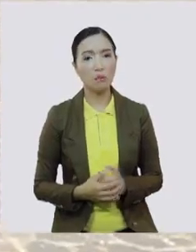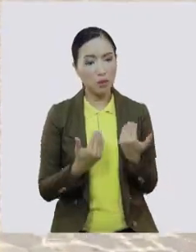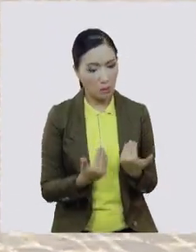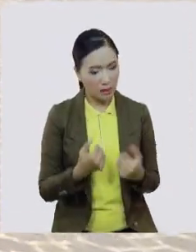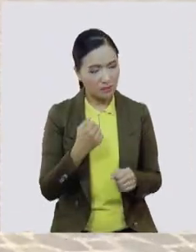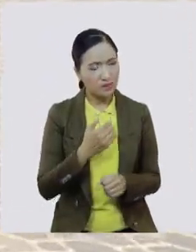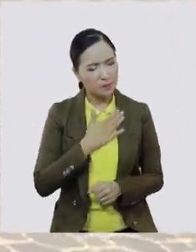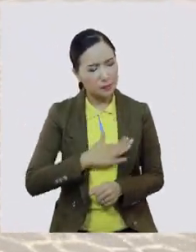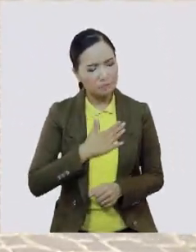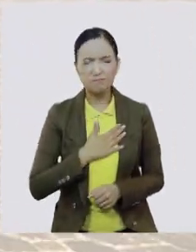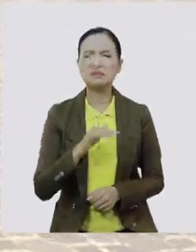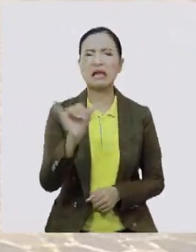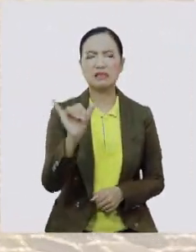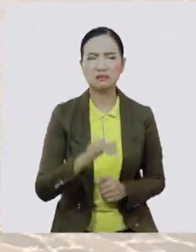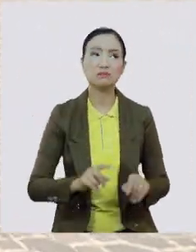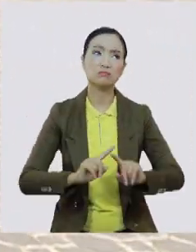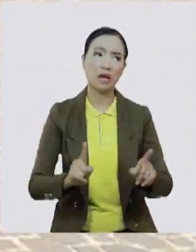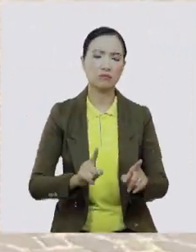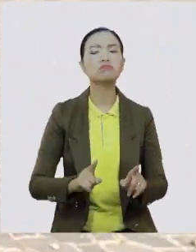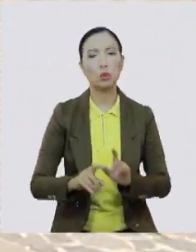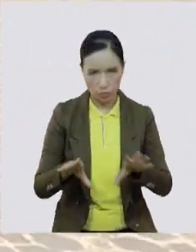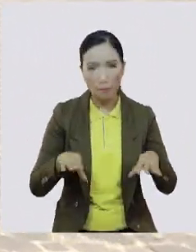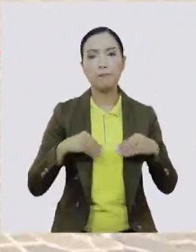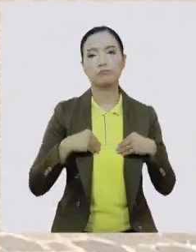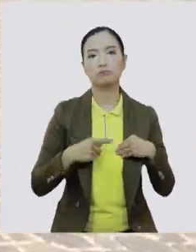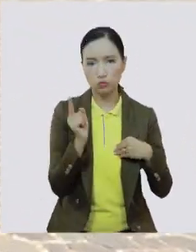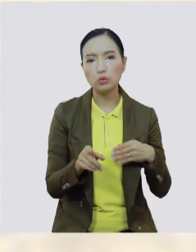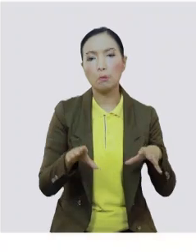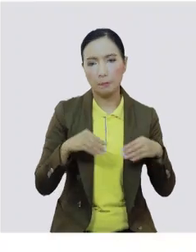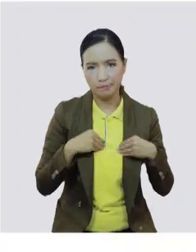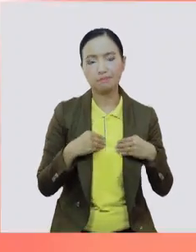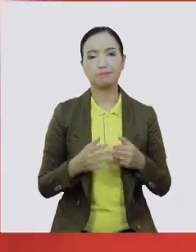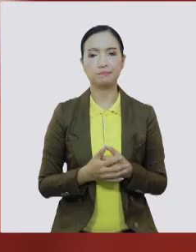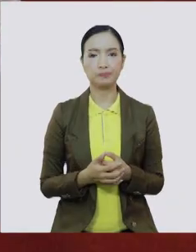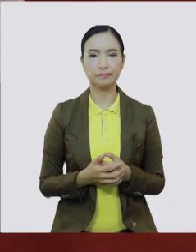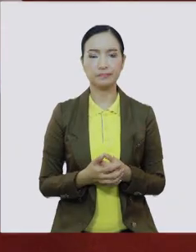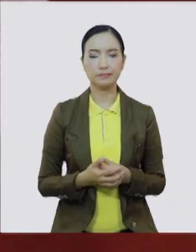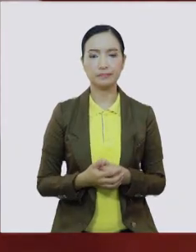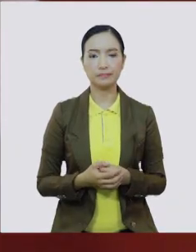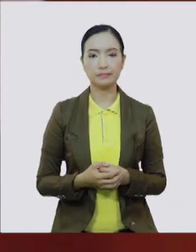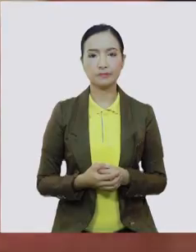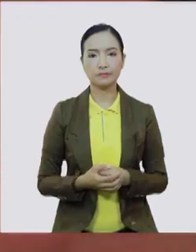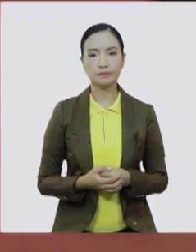นี้ทำใจได้ไหมก็ยังทำใจไม่ได้แต่สุดท้ายมันก็ต้องยอมรับมากกว่า ครับ